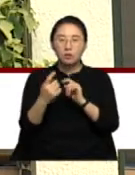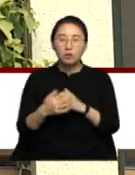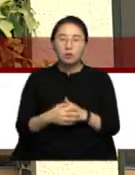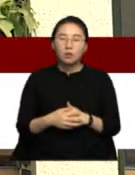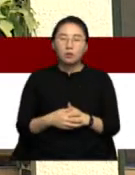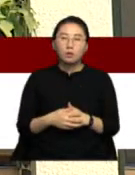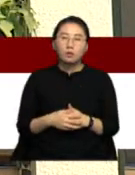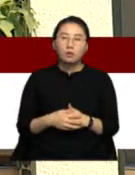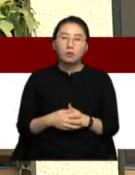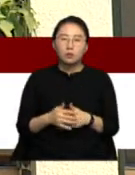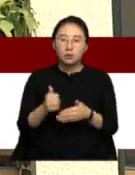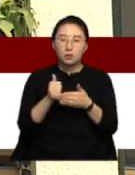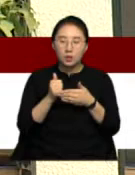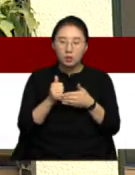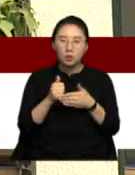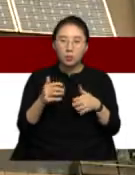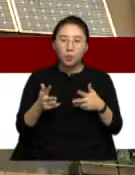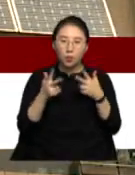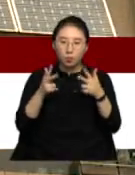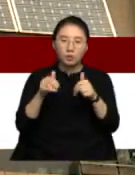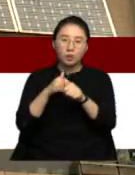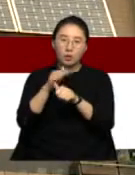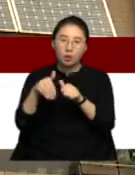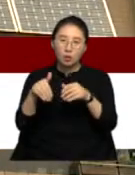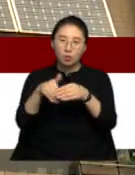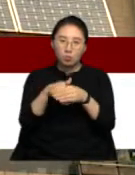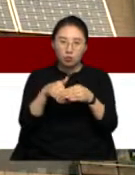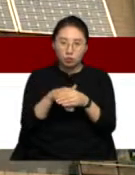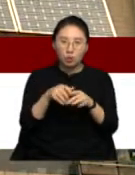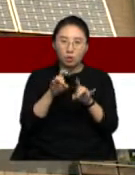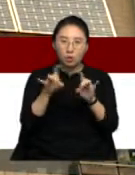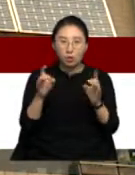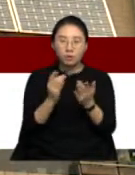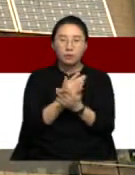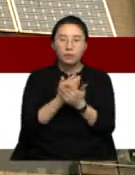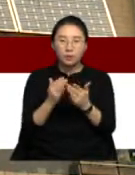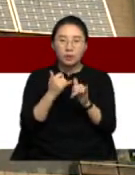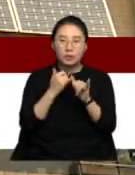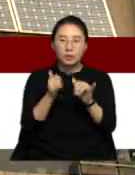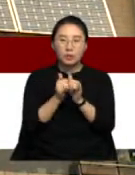합니다. 시상 분야는 봉사와 환경, 문화 등의 분야로 나뉘며